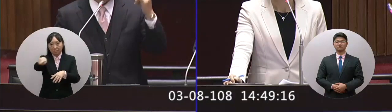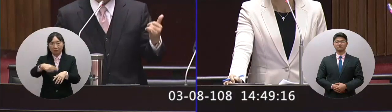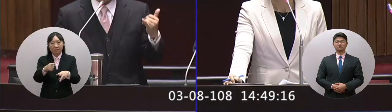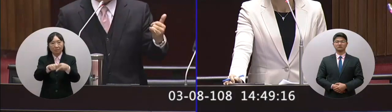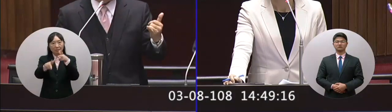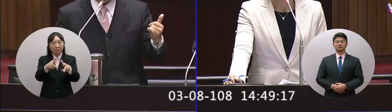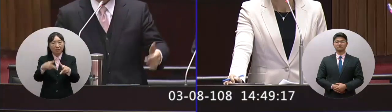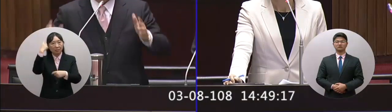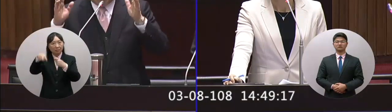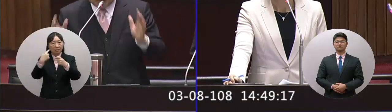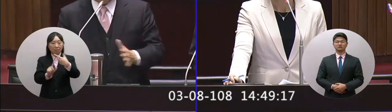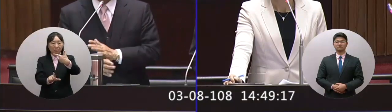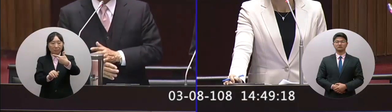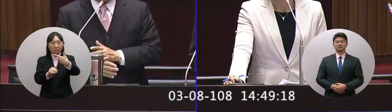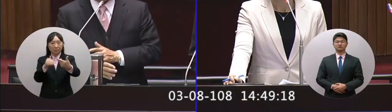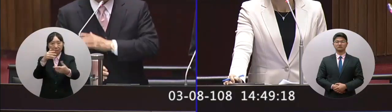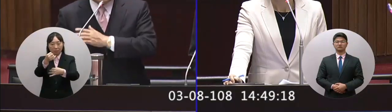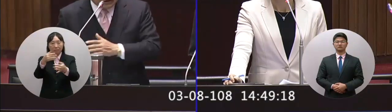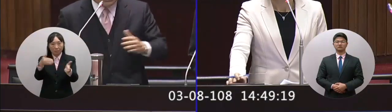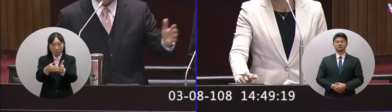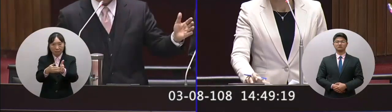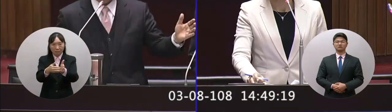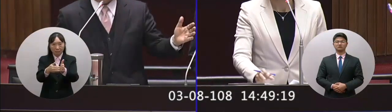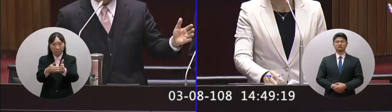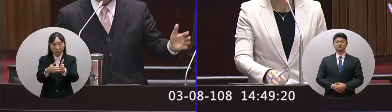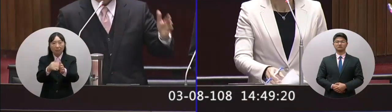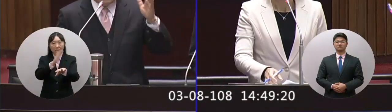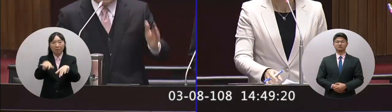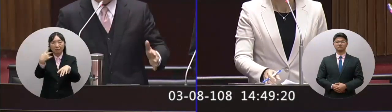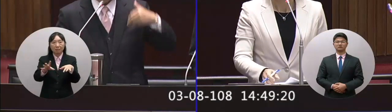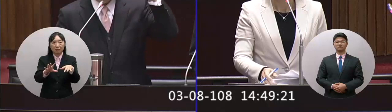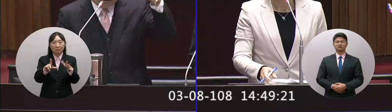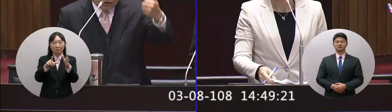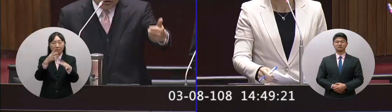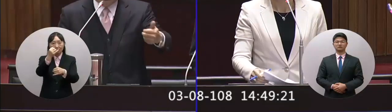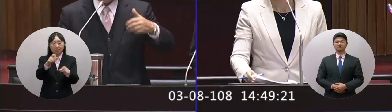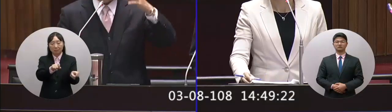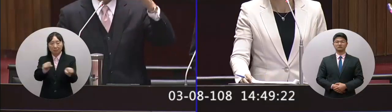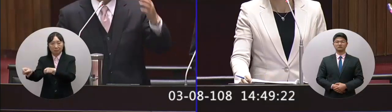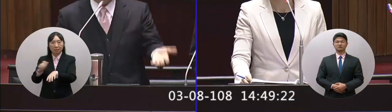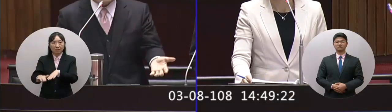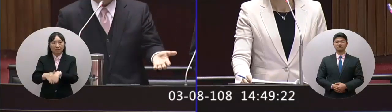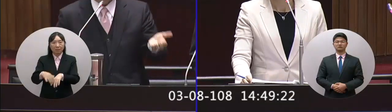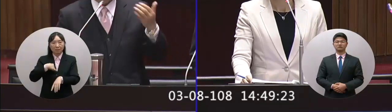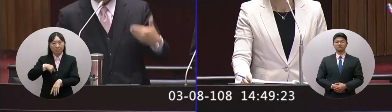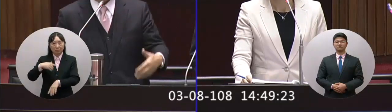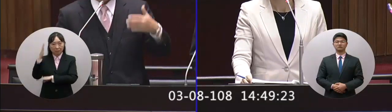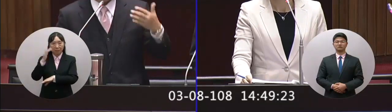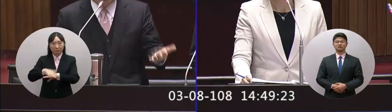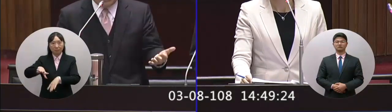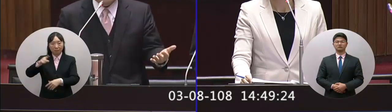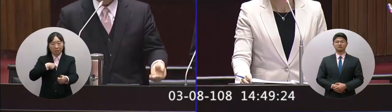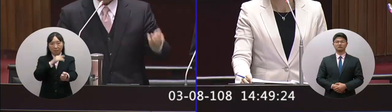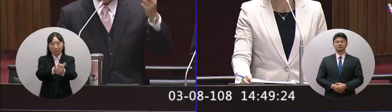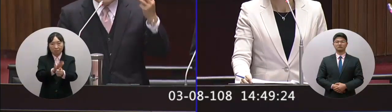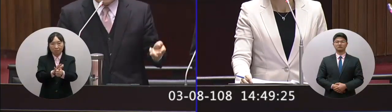们明年6月到期，不会失效，继续延长，而且优先来辅导，让他